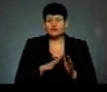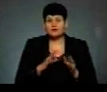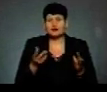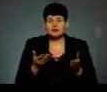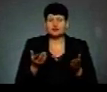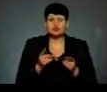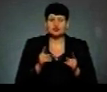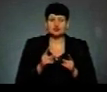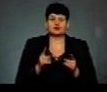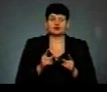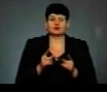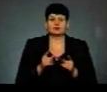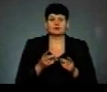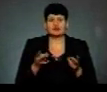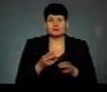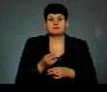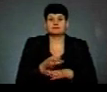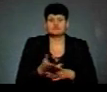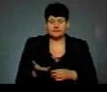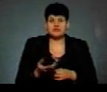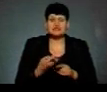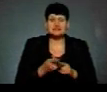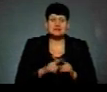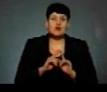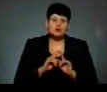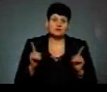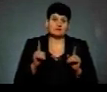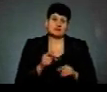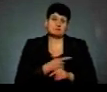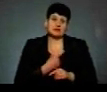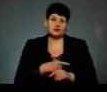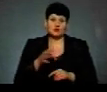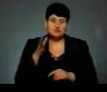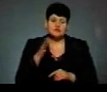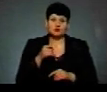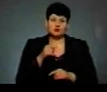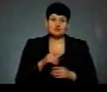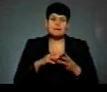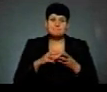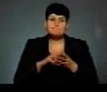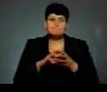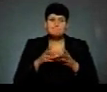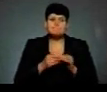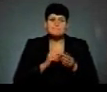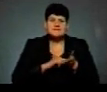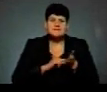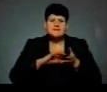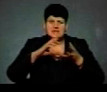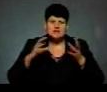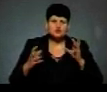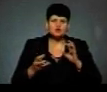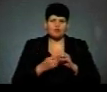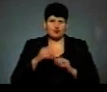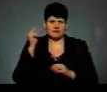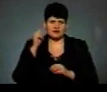Це особливість медичної освіти, як я тільки що пояснював, пов'язана вона саме з тим, що на шостому курсі в нас йде підсумкові, тільки на шостому, комплексний аналіз